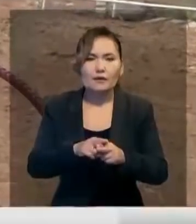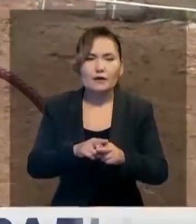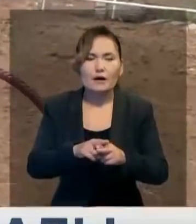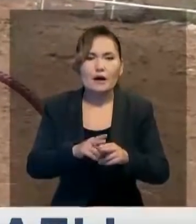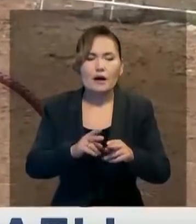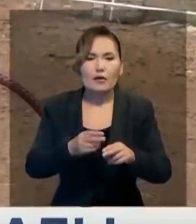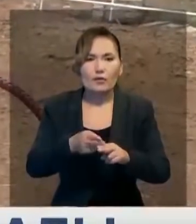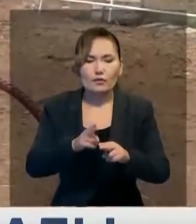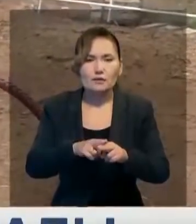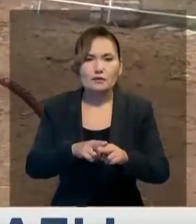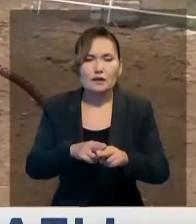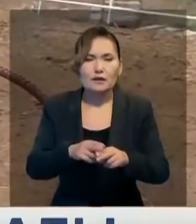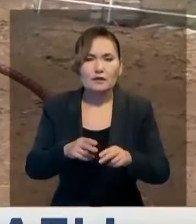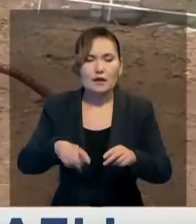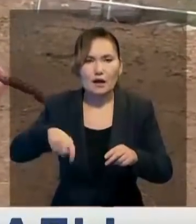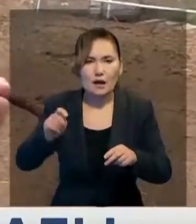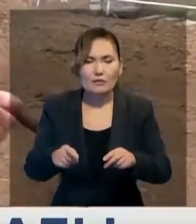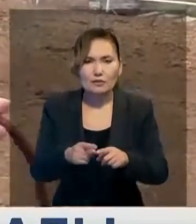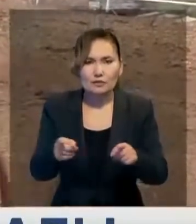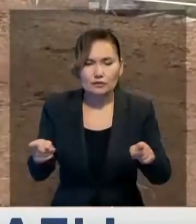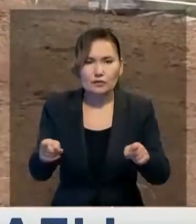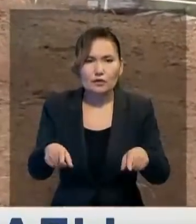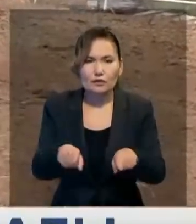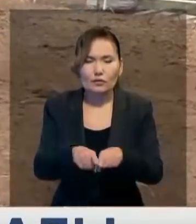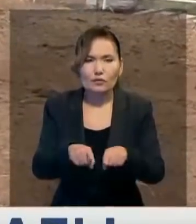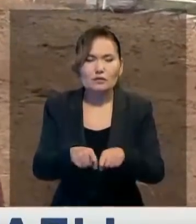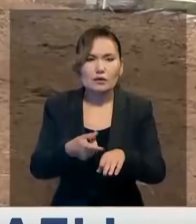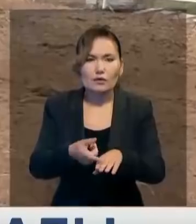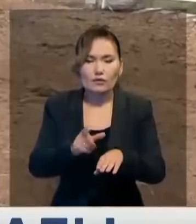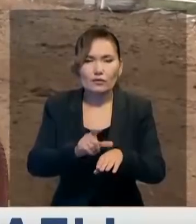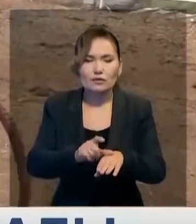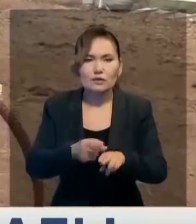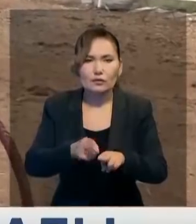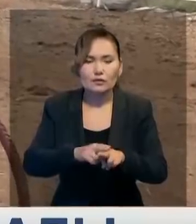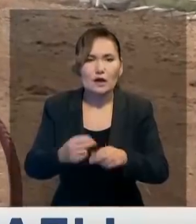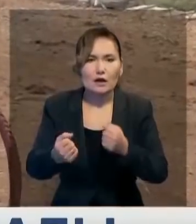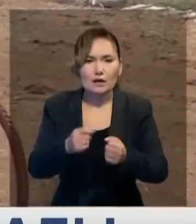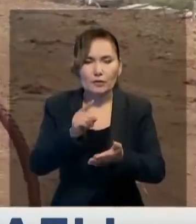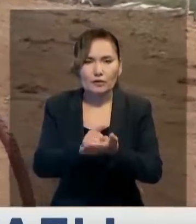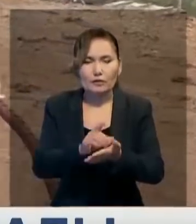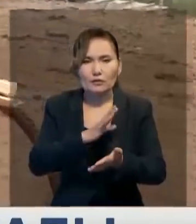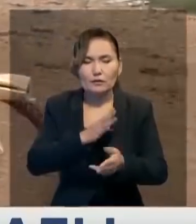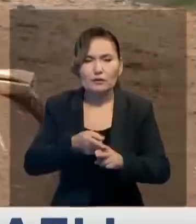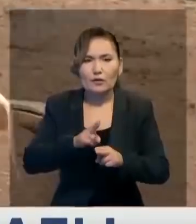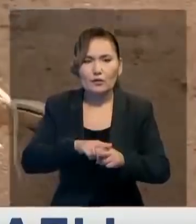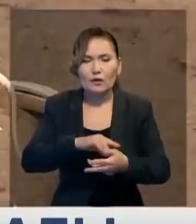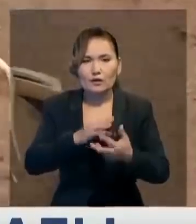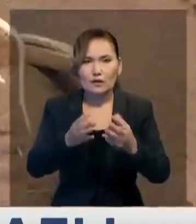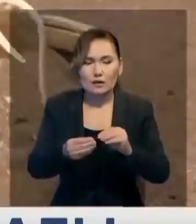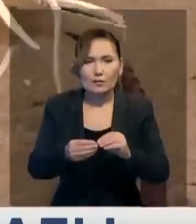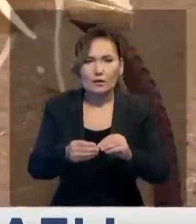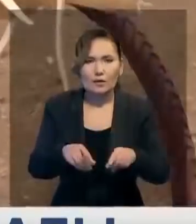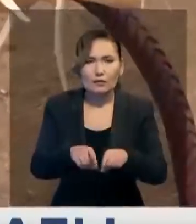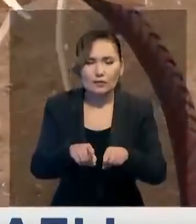екі тұтамдай ұзын болу керек екен. Сондай ақ қазіргі мынау сәндік үшін жасалған қамшы деп айтамыз, мына бүлдіргісі бір тұтамнан кейін мына жерден